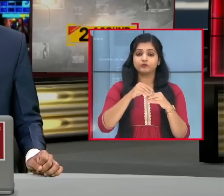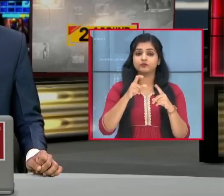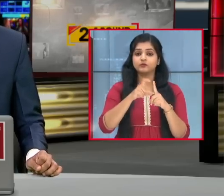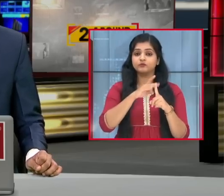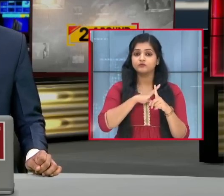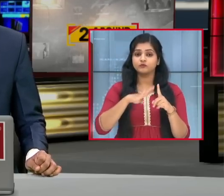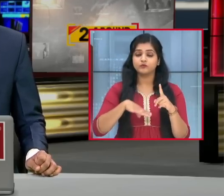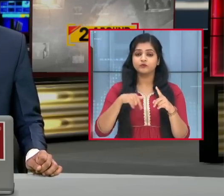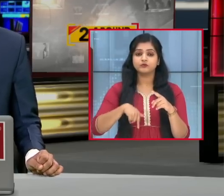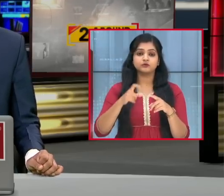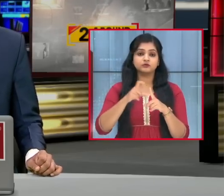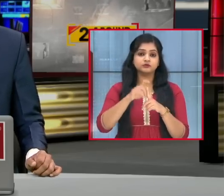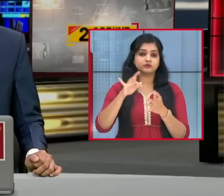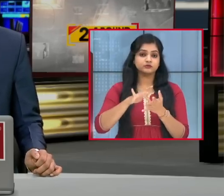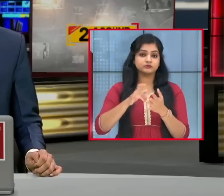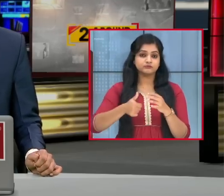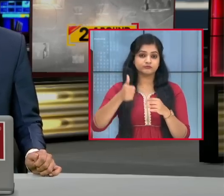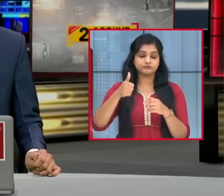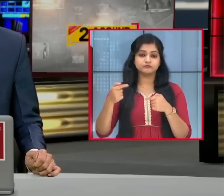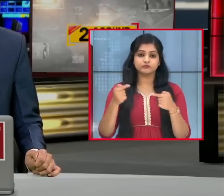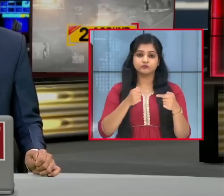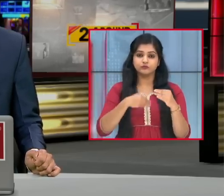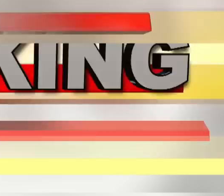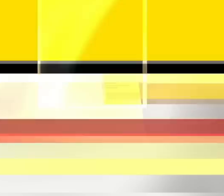തമ്മിലുണ്ടാവുന്നത്. എന്താണ് നിലവിലെ സാഹചര്യം?